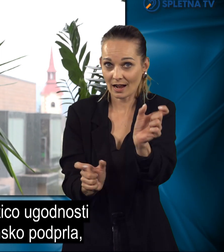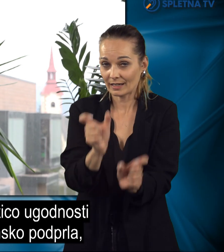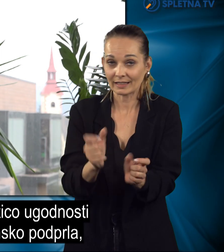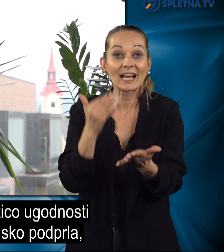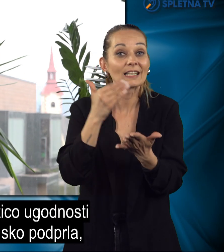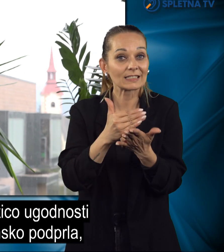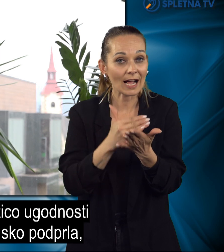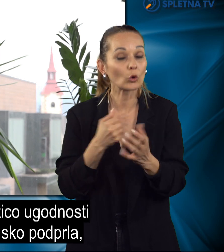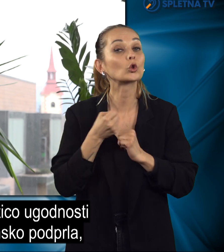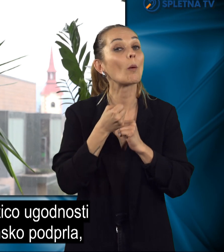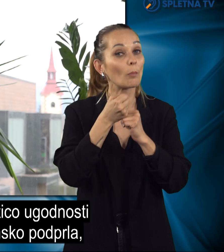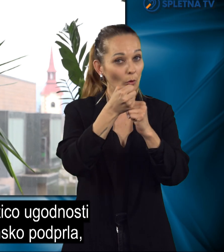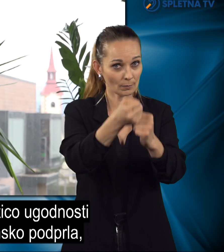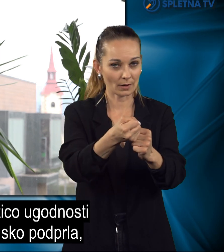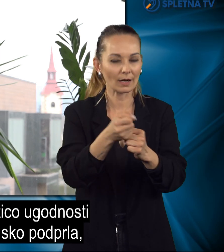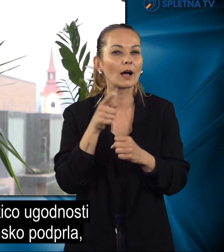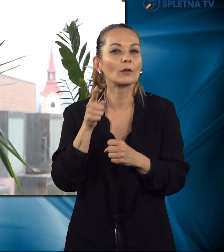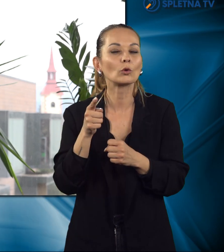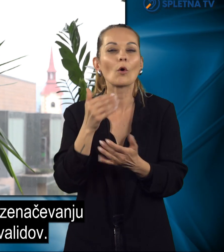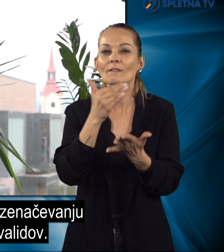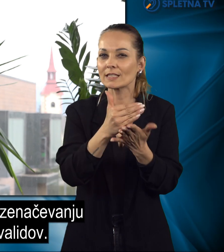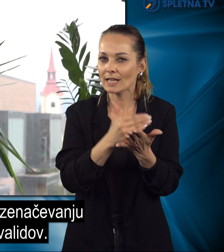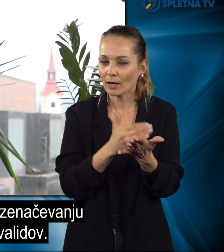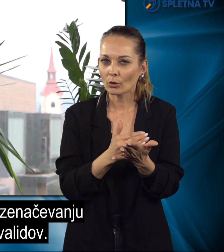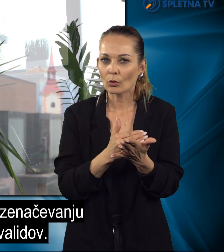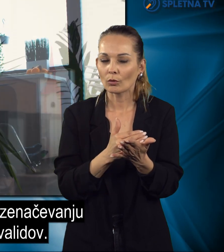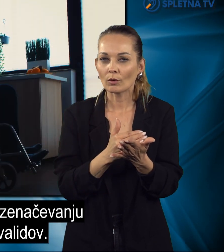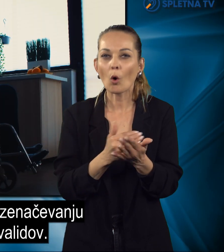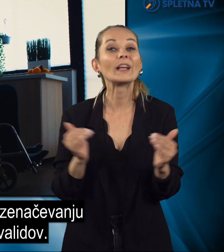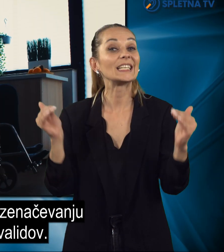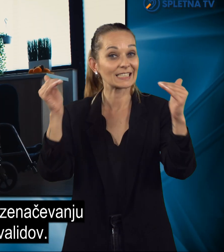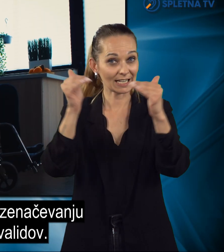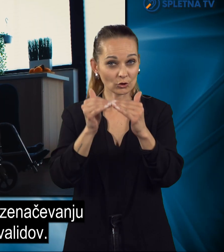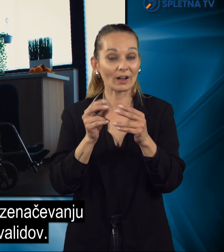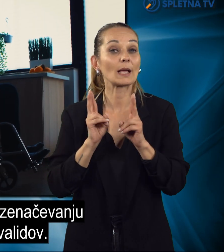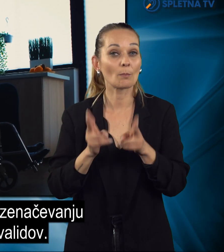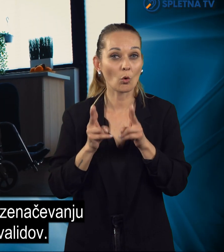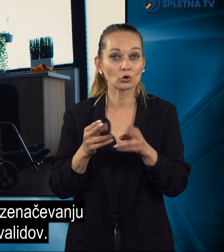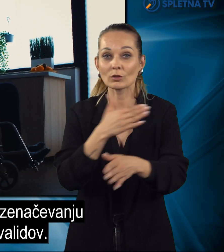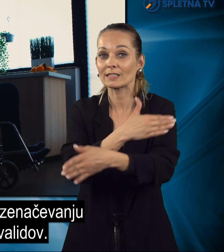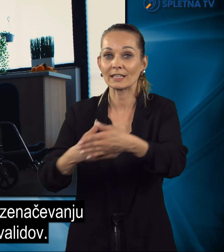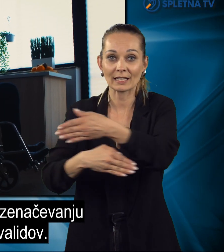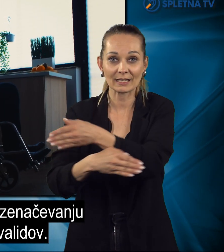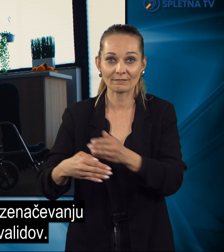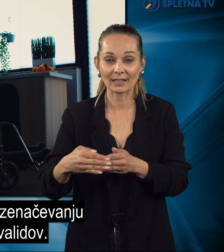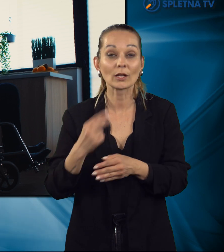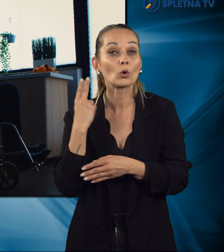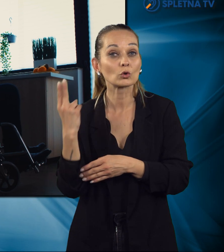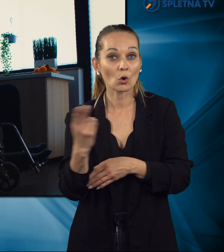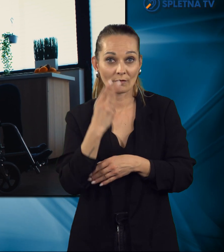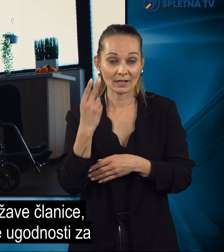invalide zakonsko podprla, in to v zakonu o izenačevanju možnosti